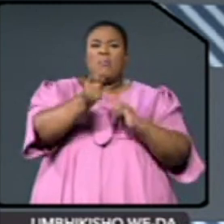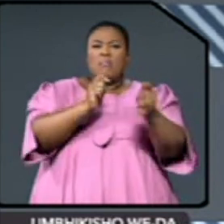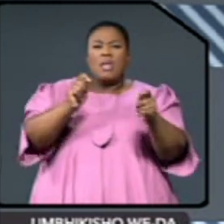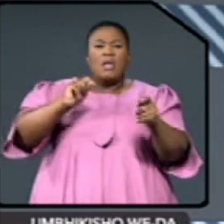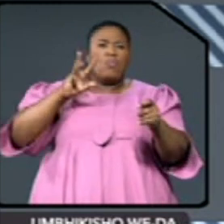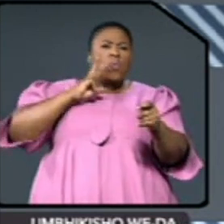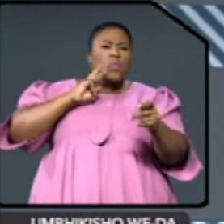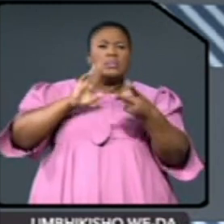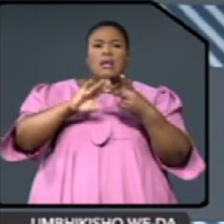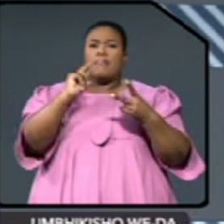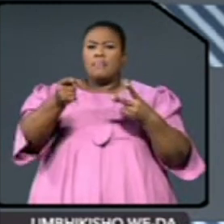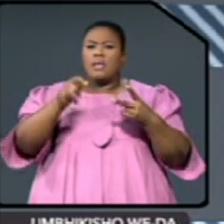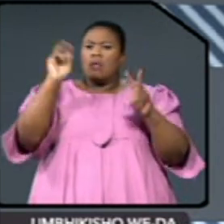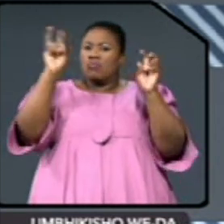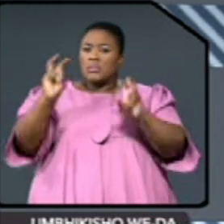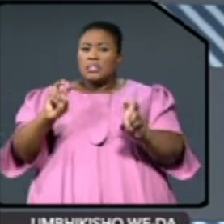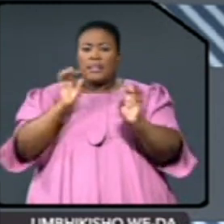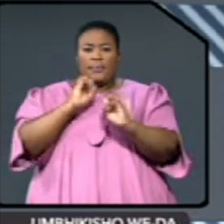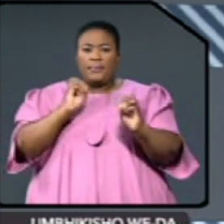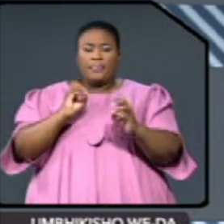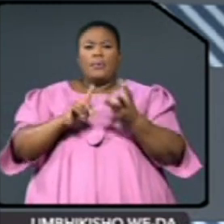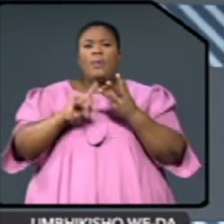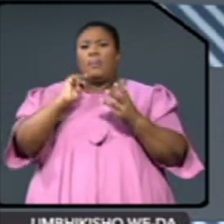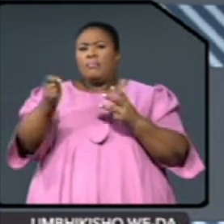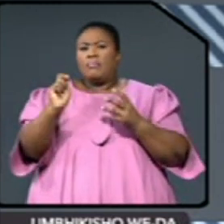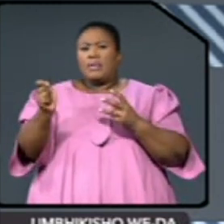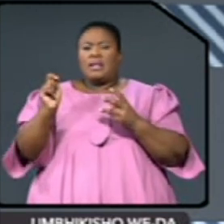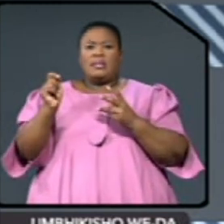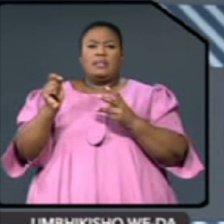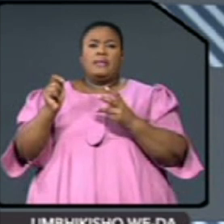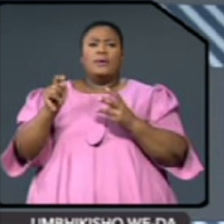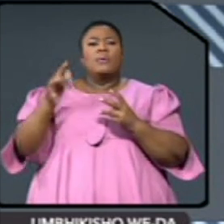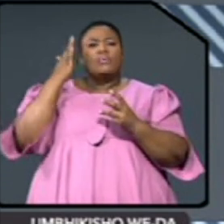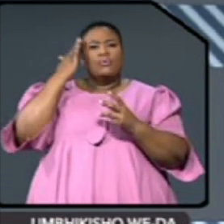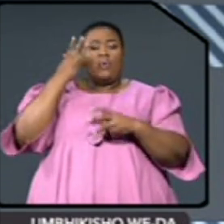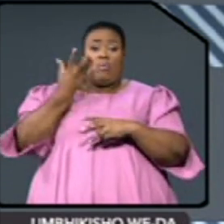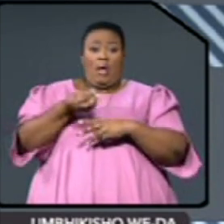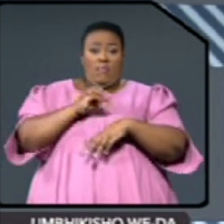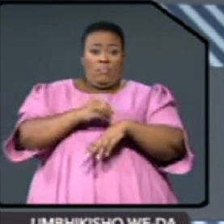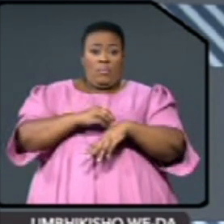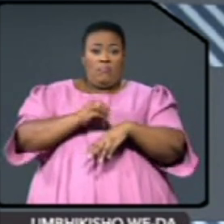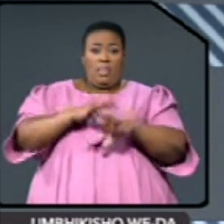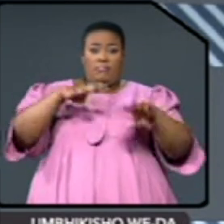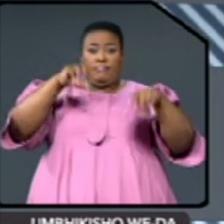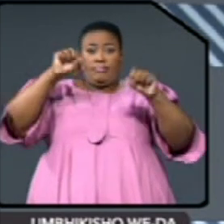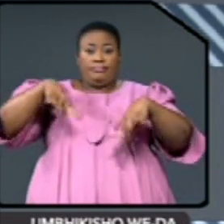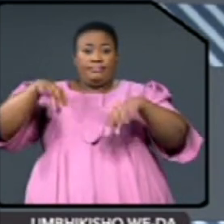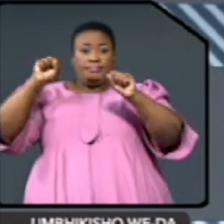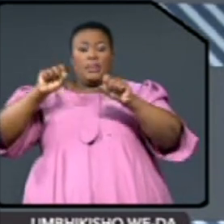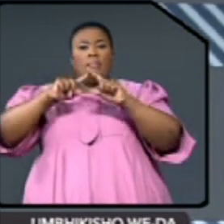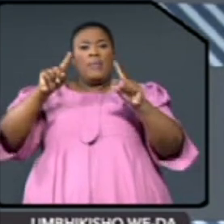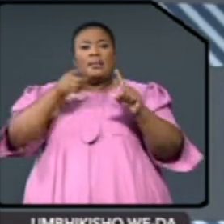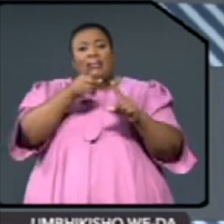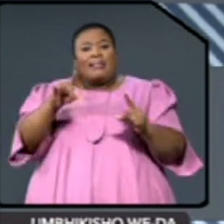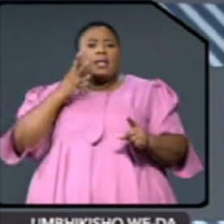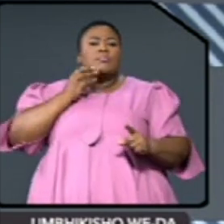abazokhokhela gesi, abazokhokhela indaba yokuthi njengoba sinale nenkinga ye-load shedding ukuthi bona abazokuthinta